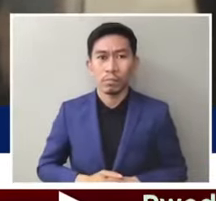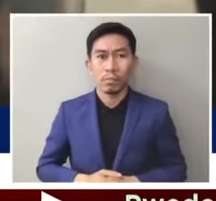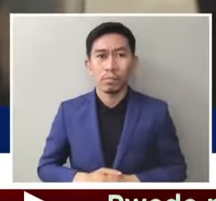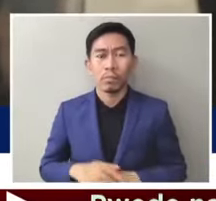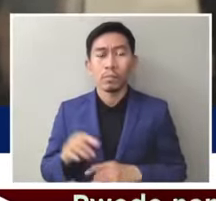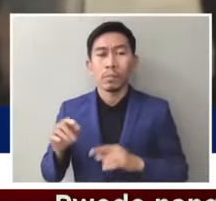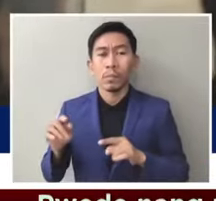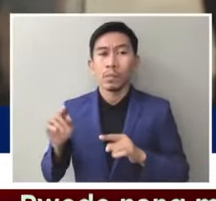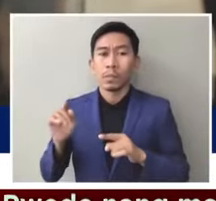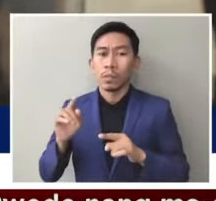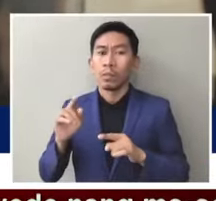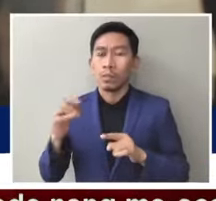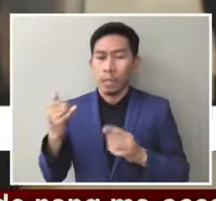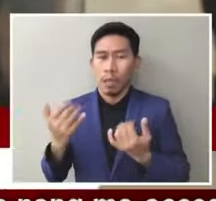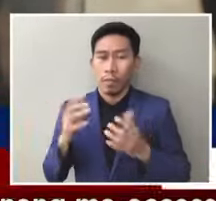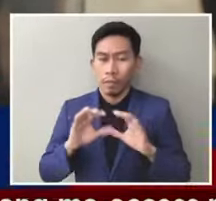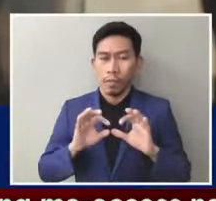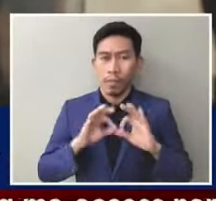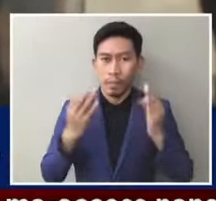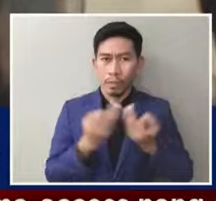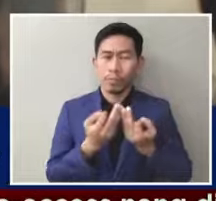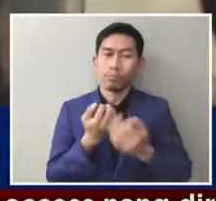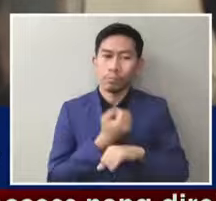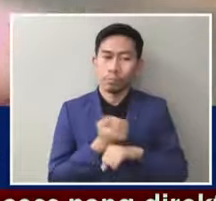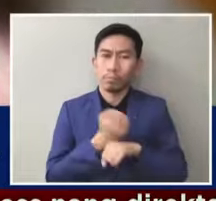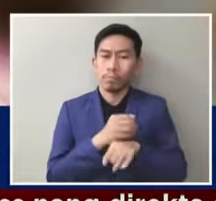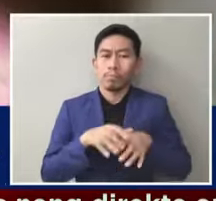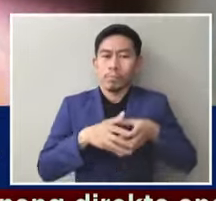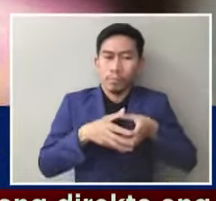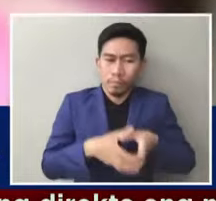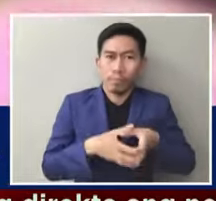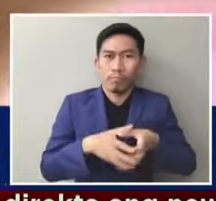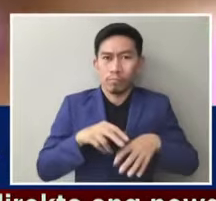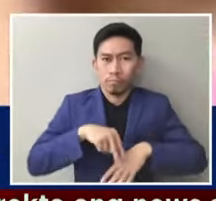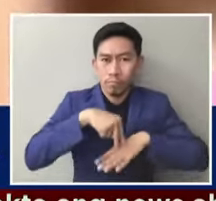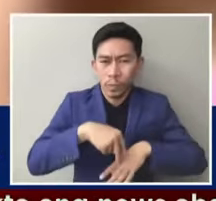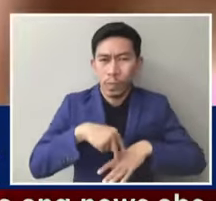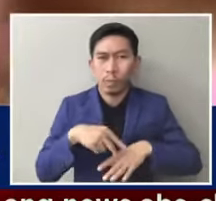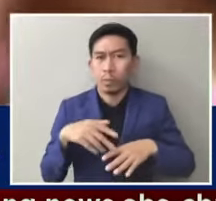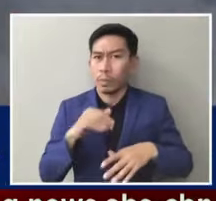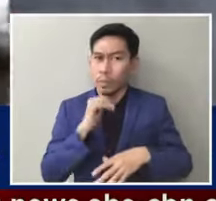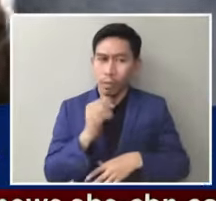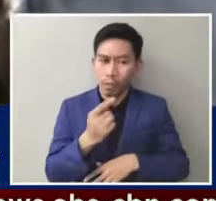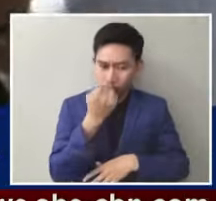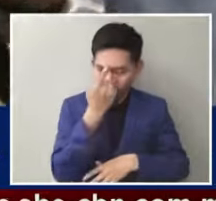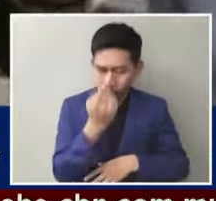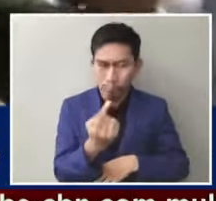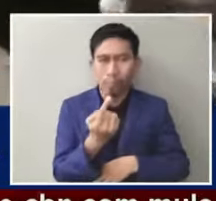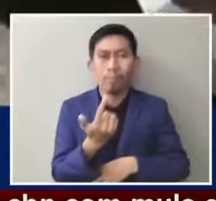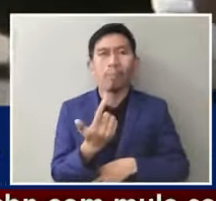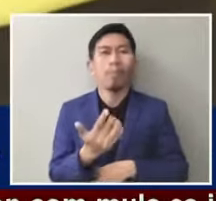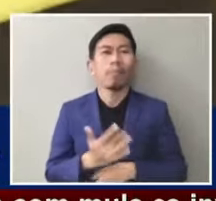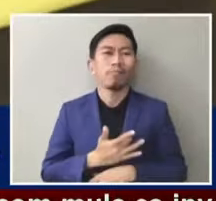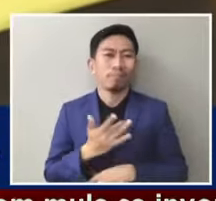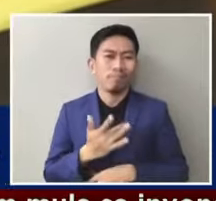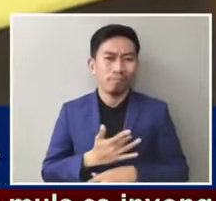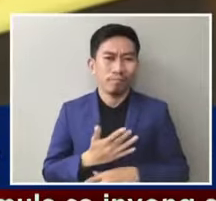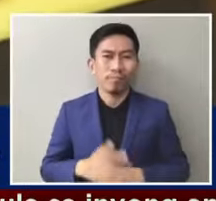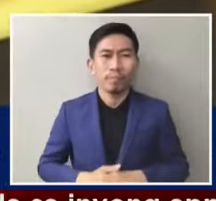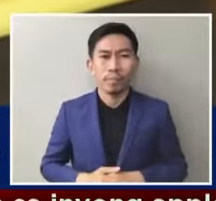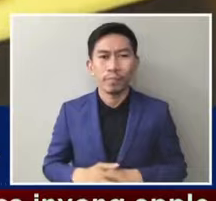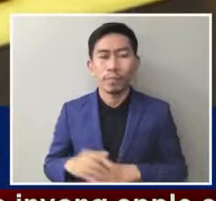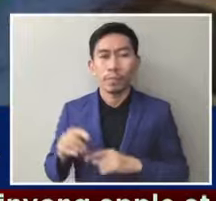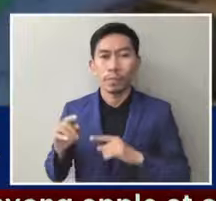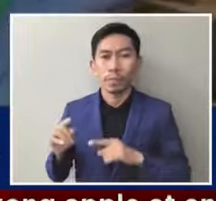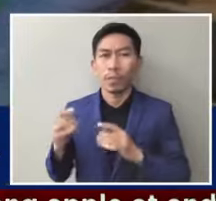nagsama-sama at saka andun yung hindi lang pala kami nag-iisa. Sa ngayon marami pa ang nakabinbing kaso na may kinalaman sa